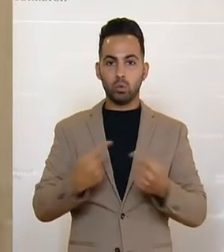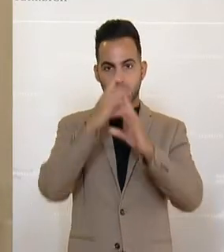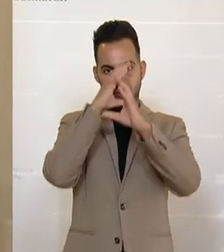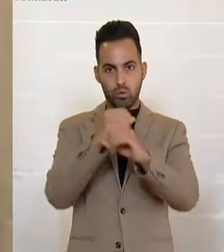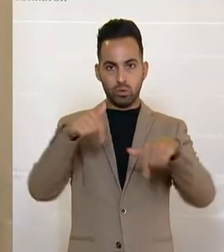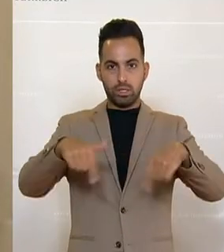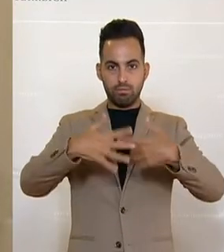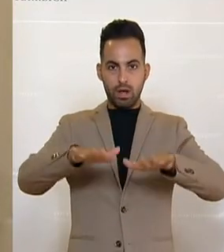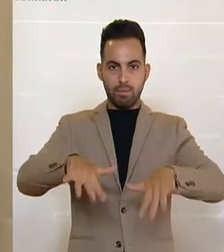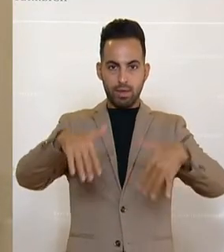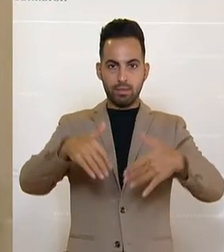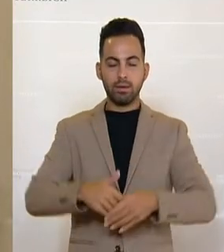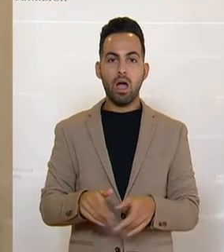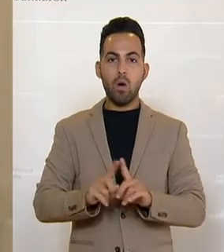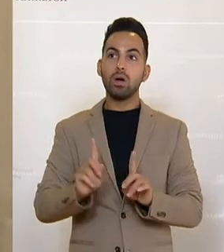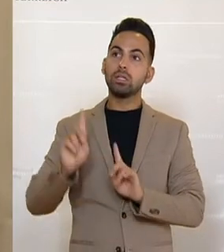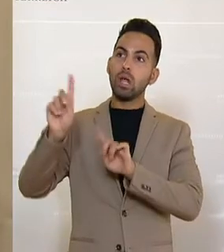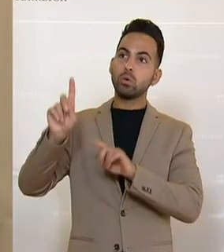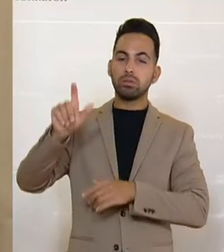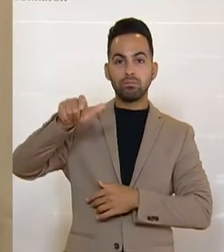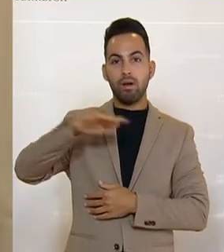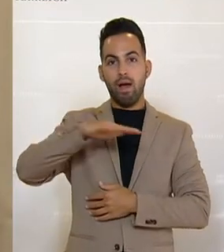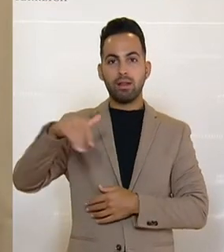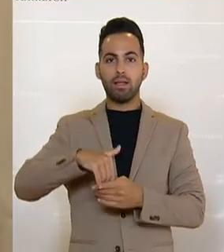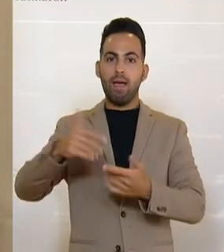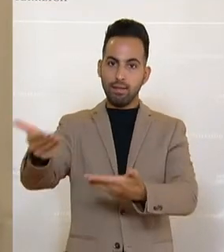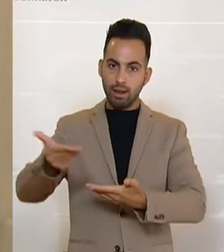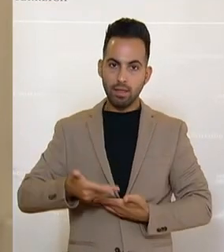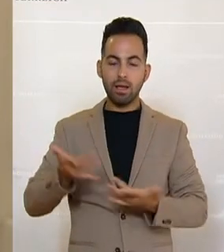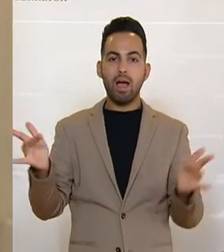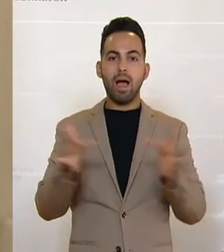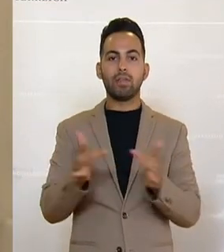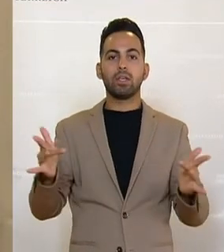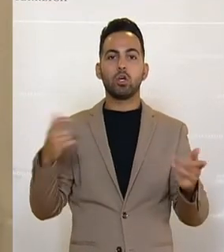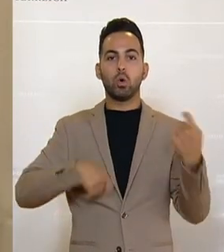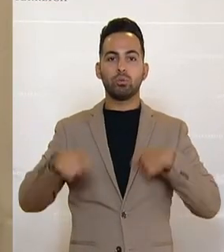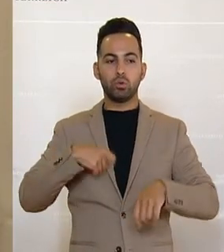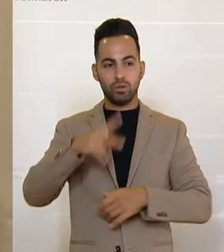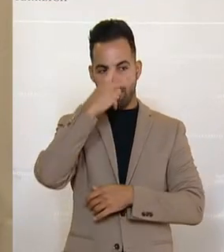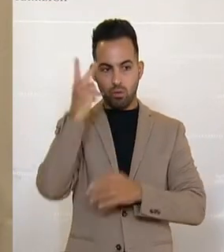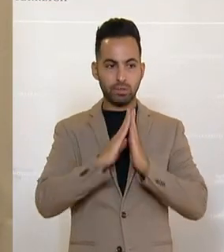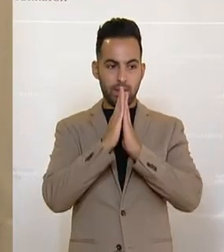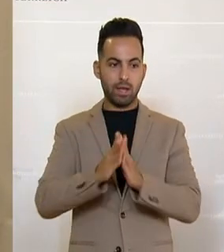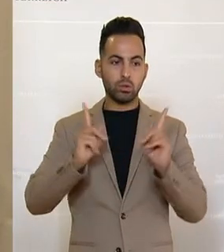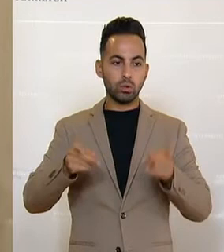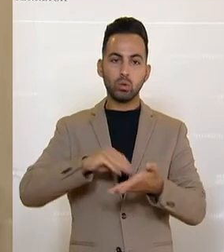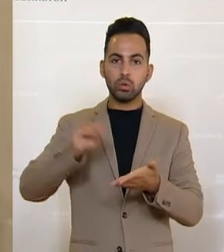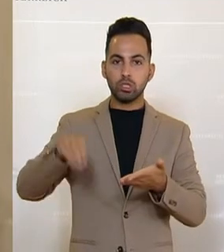sein. Und alle draußen sind angehalten und eingeladen, das Antikorruptionsvolksbegehren zu unterschreiben, das schon viel